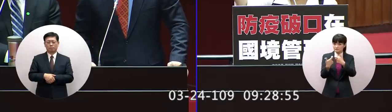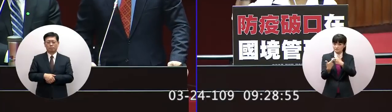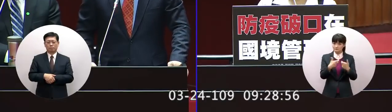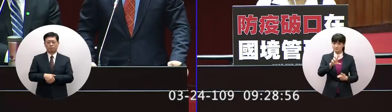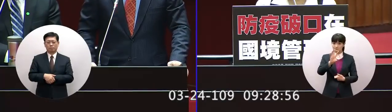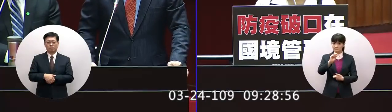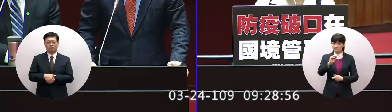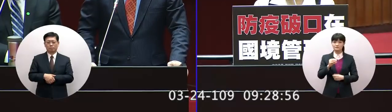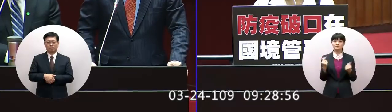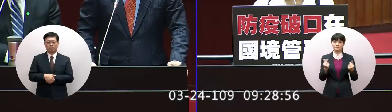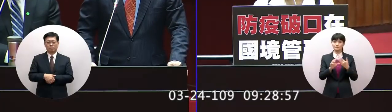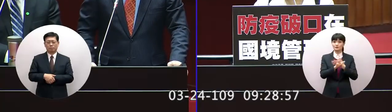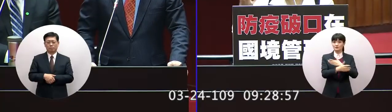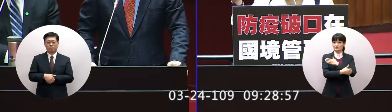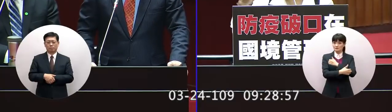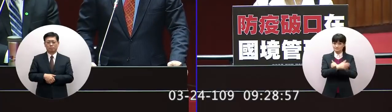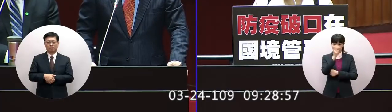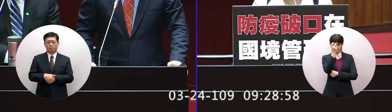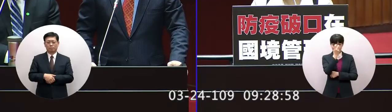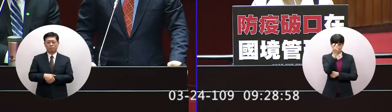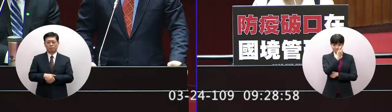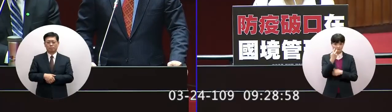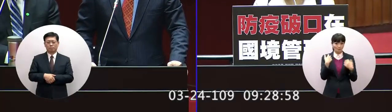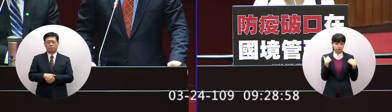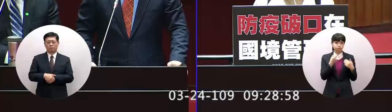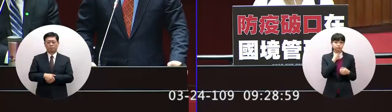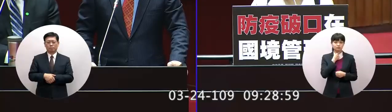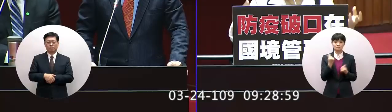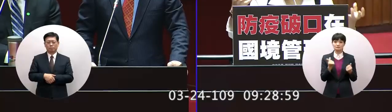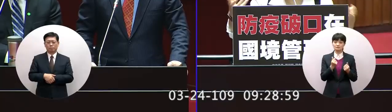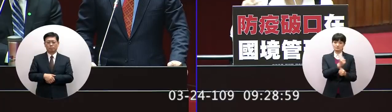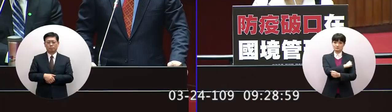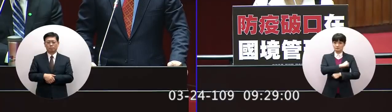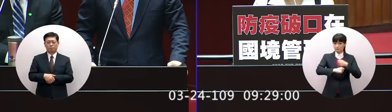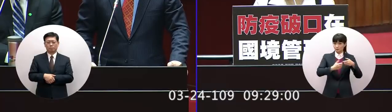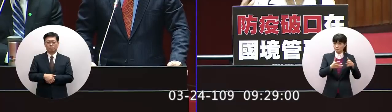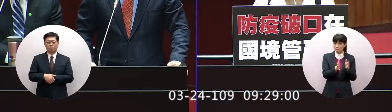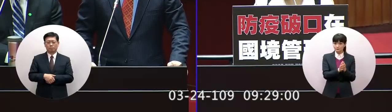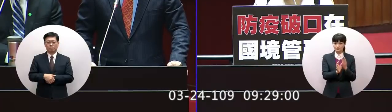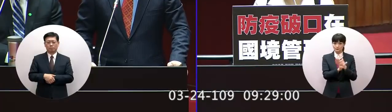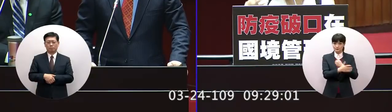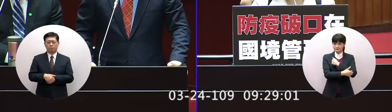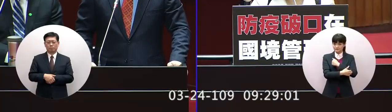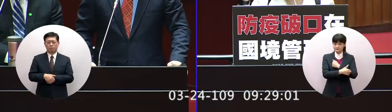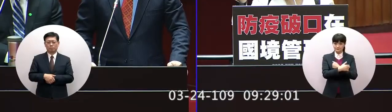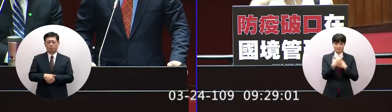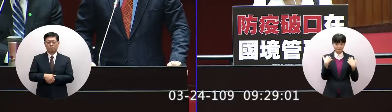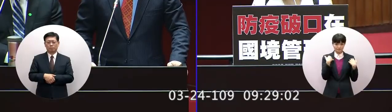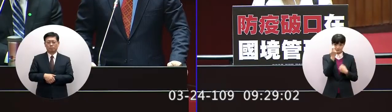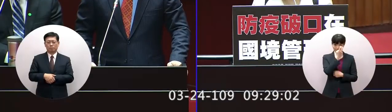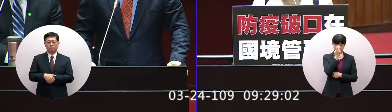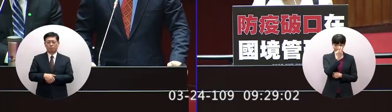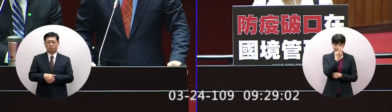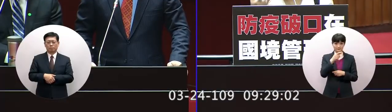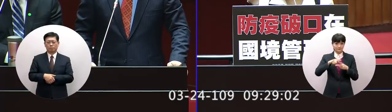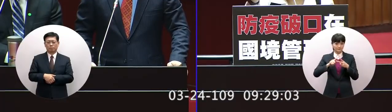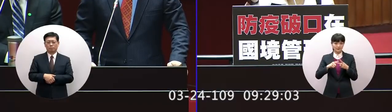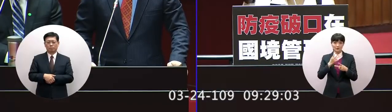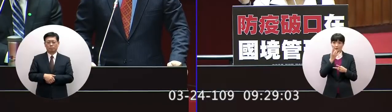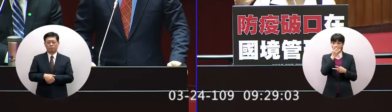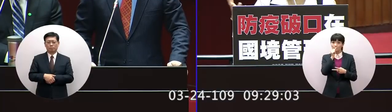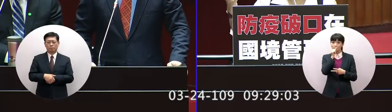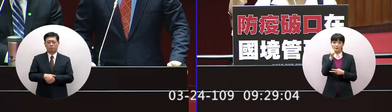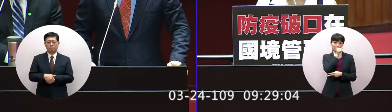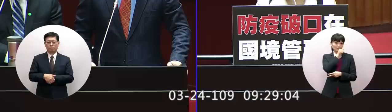说我们的外劳查查员呐，哈，那劳动部啊，外劳查查员，还是这些翻这个通译人才，我